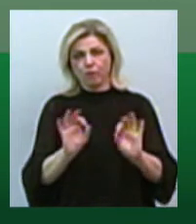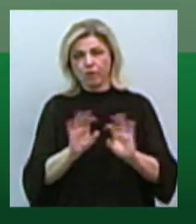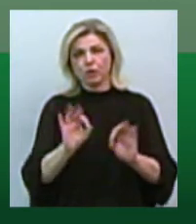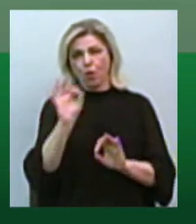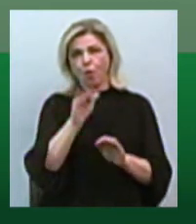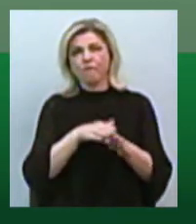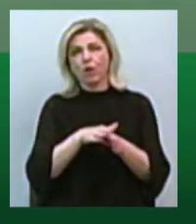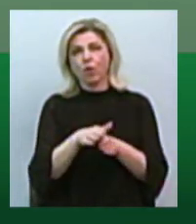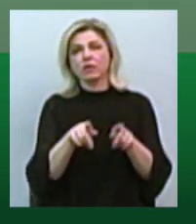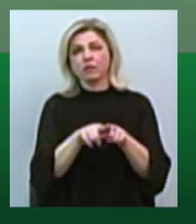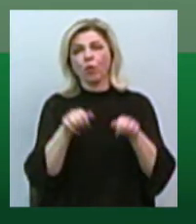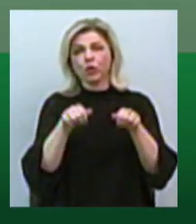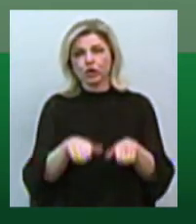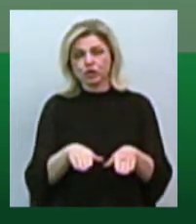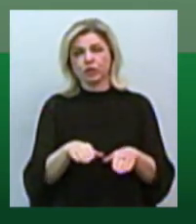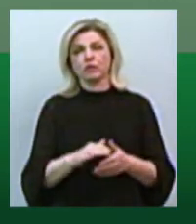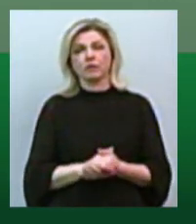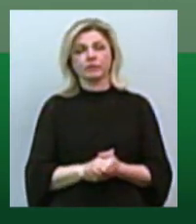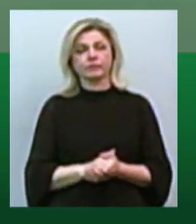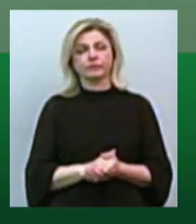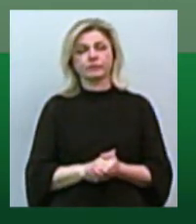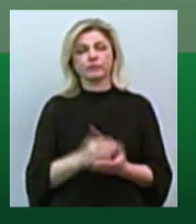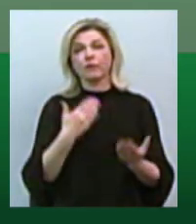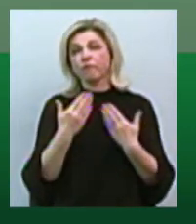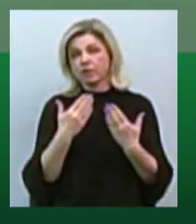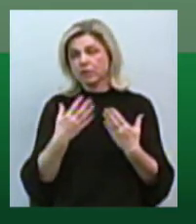рішення. Віднеслися в основному